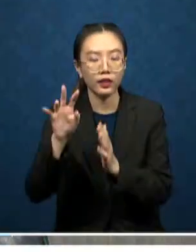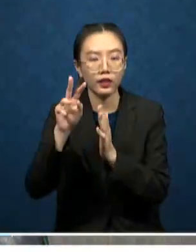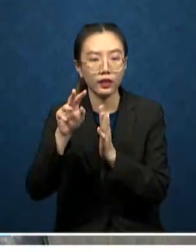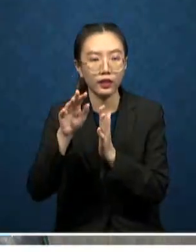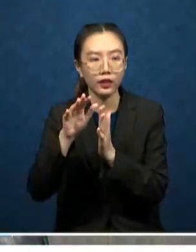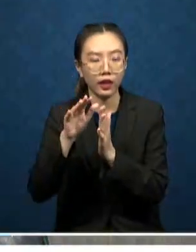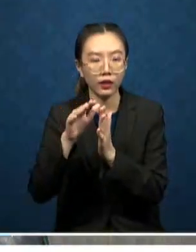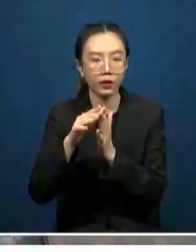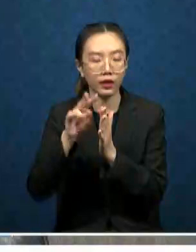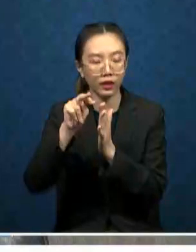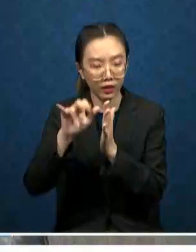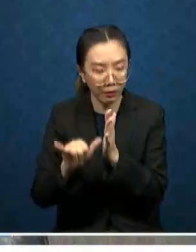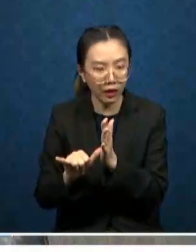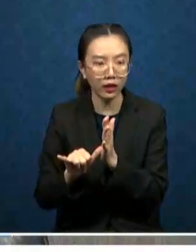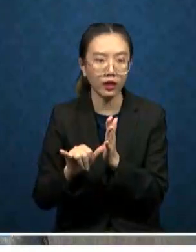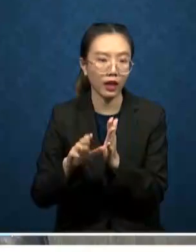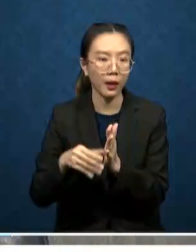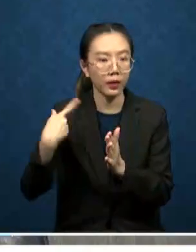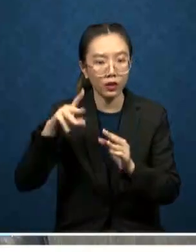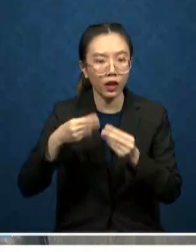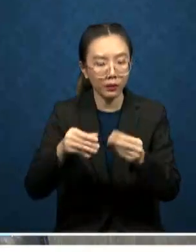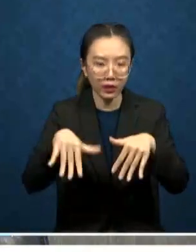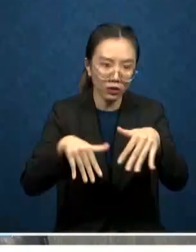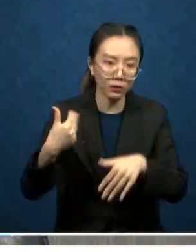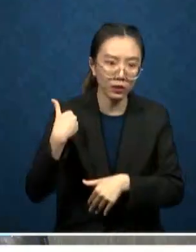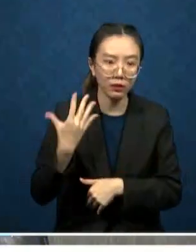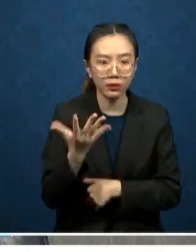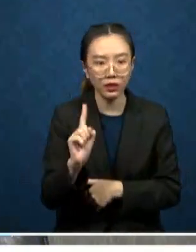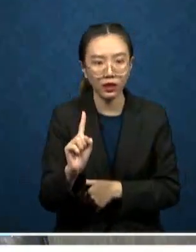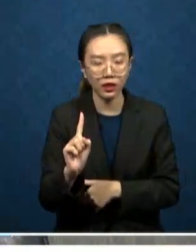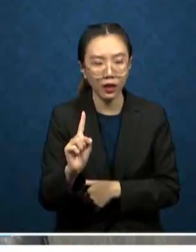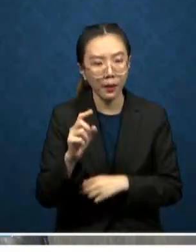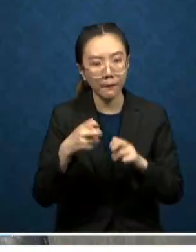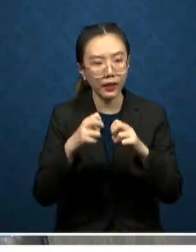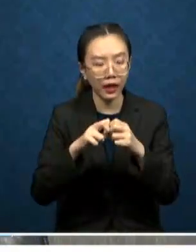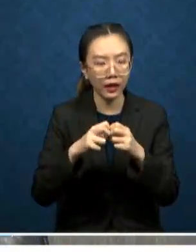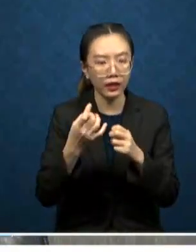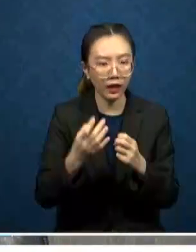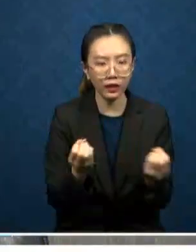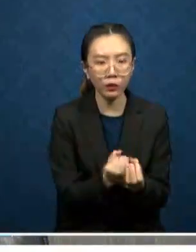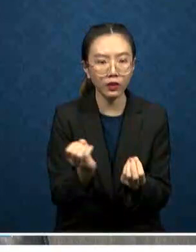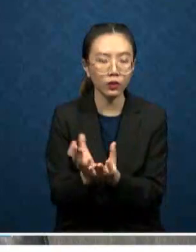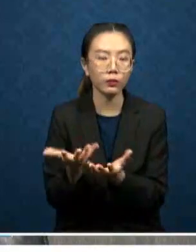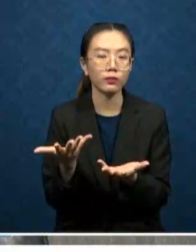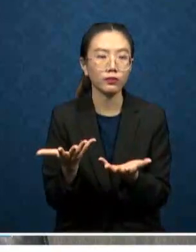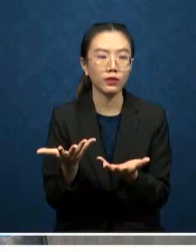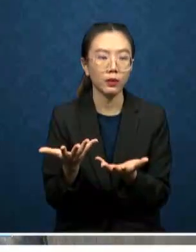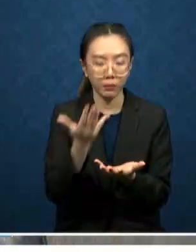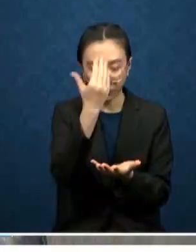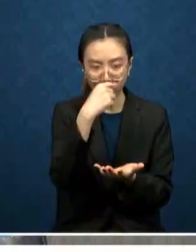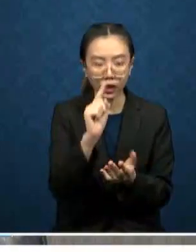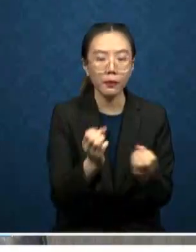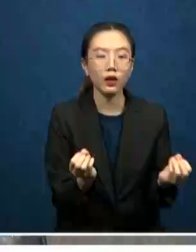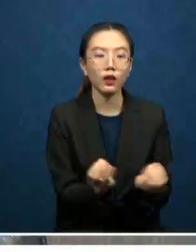ครับประชาชนได้ประโยชน์หรือไม่นะครับเป็นปัญหาอย่างไรหรือไม่เกี่ยวกระทบเพราะมันกระทบกับนโยบาย